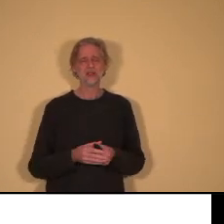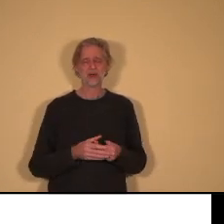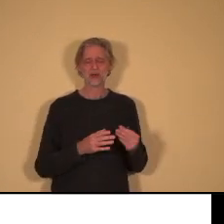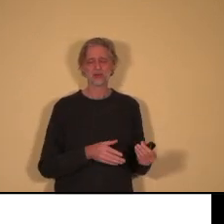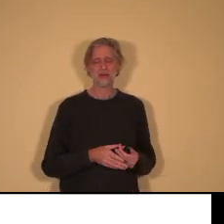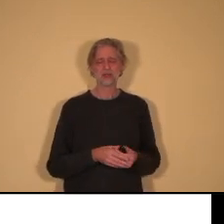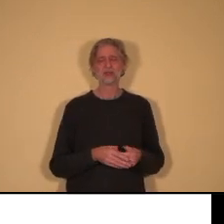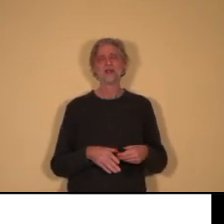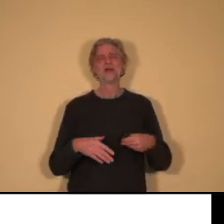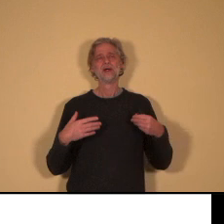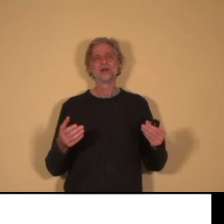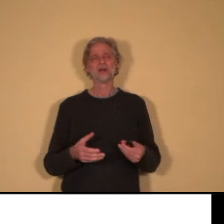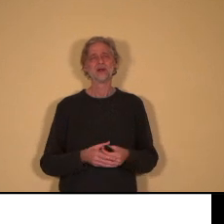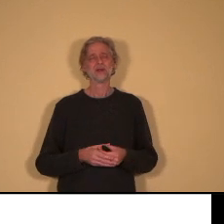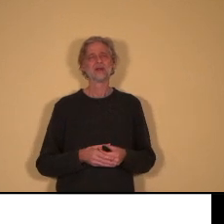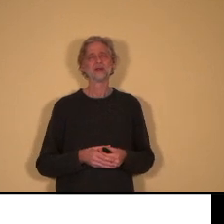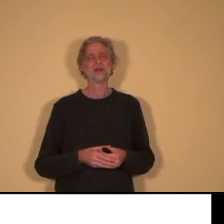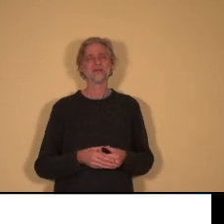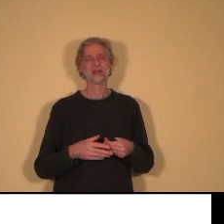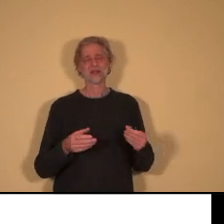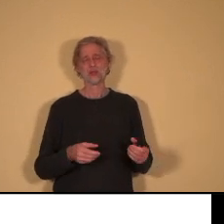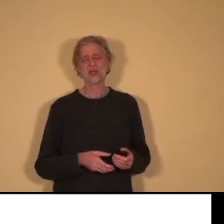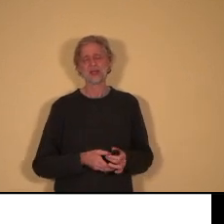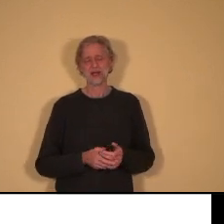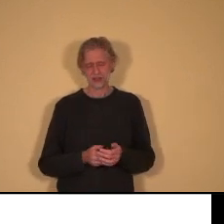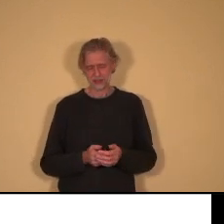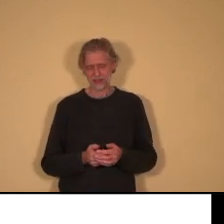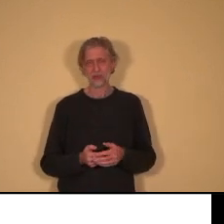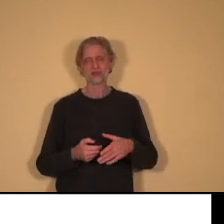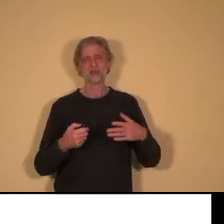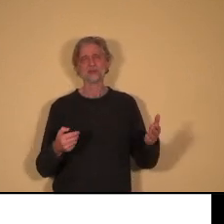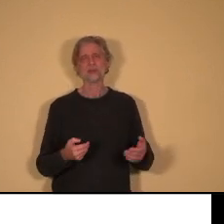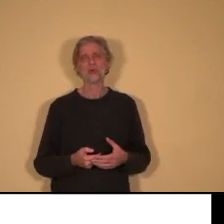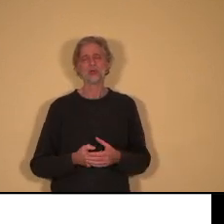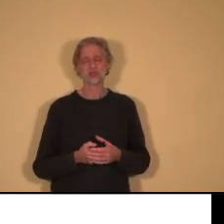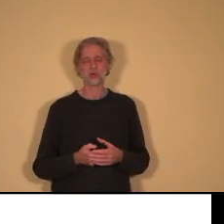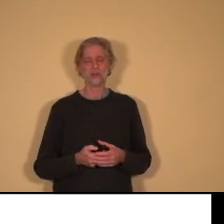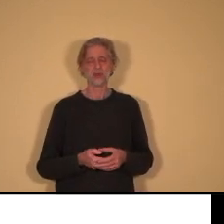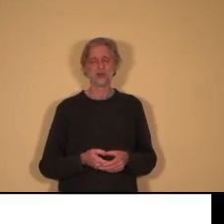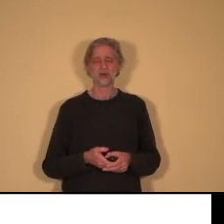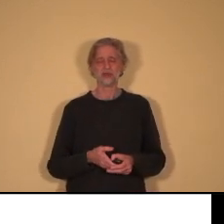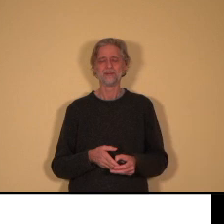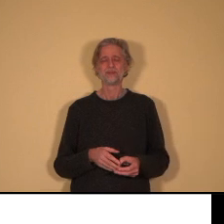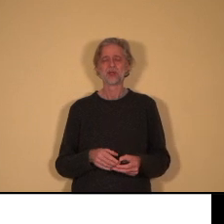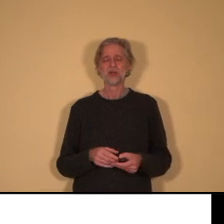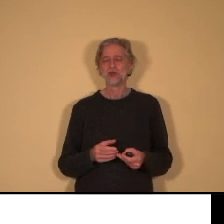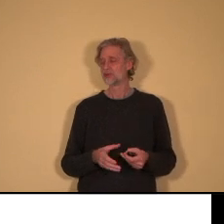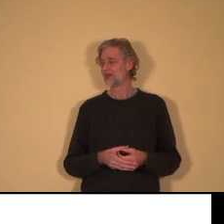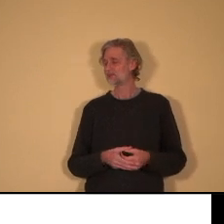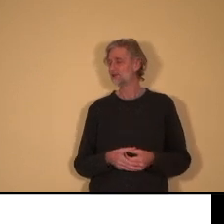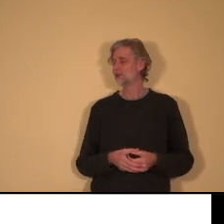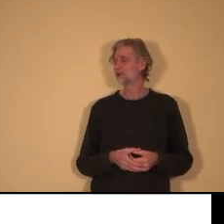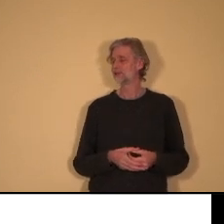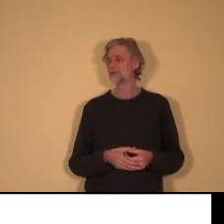P2C, Power to Chemical, da werden Grundchemikalien aus diesem grünen Strom gewonnen. Und